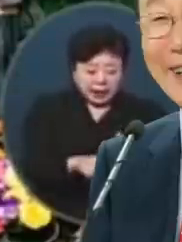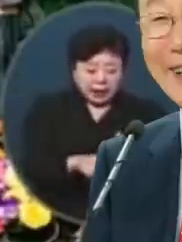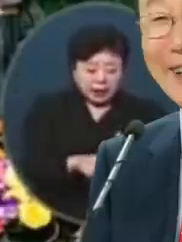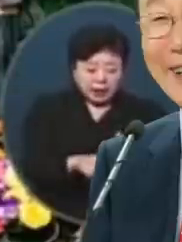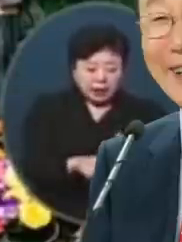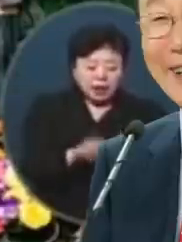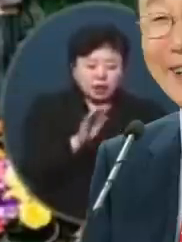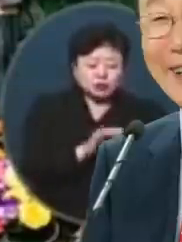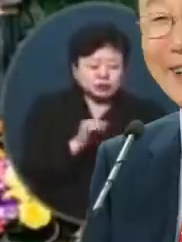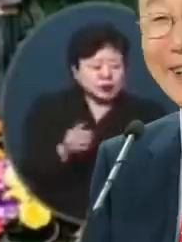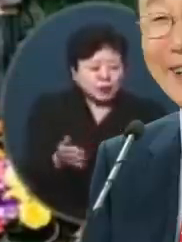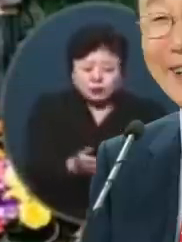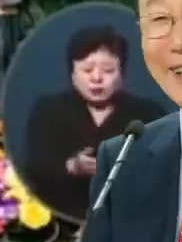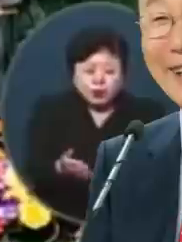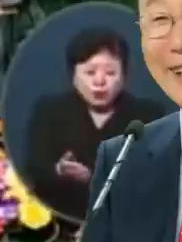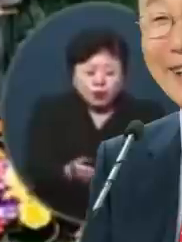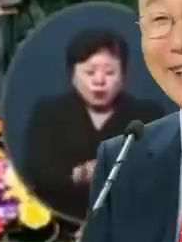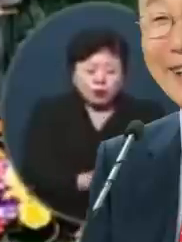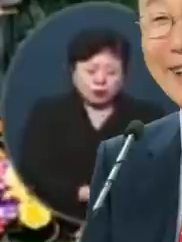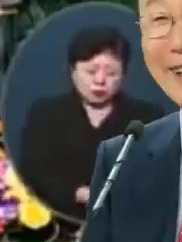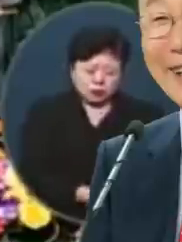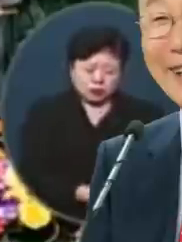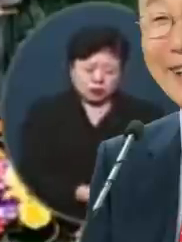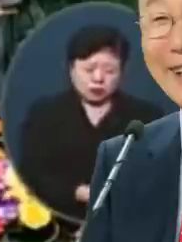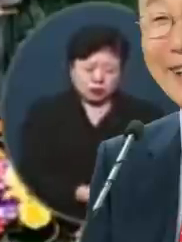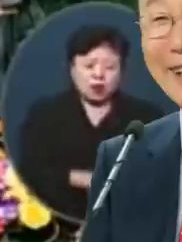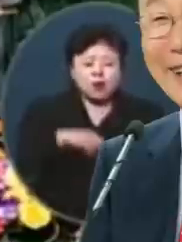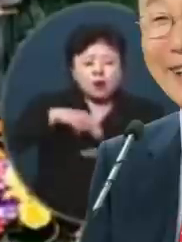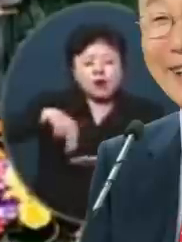아무도 도와줄 사람이 없을 때인 것입니다.